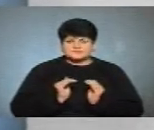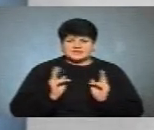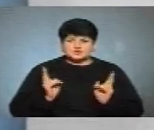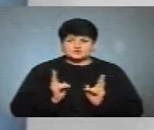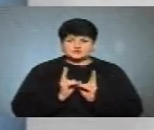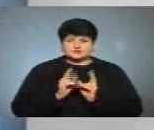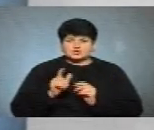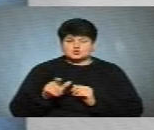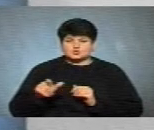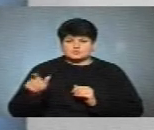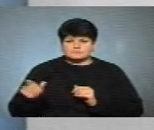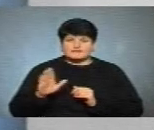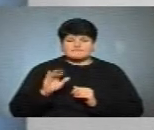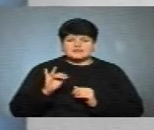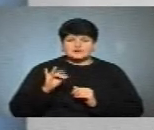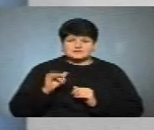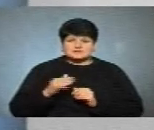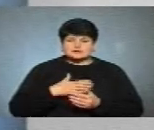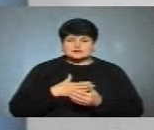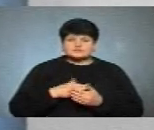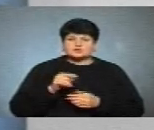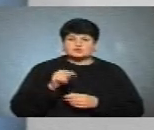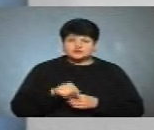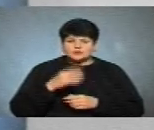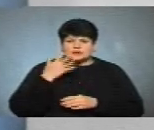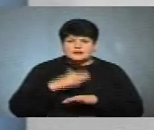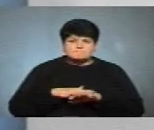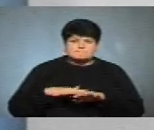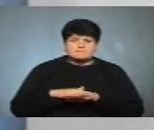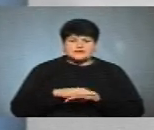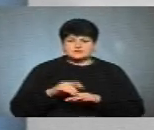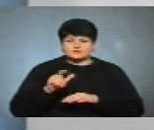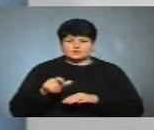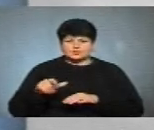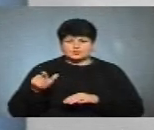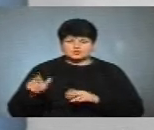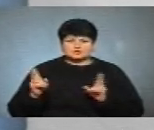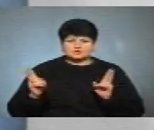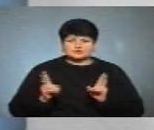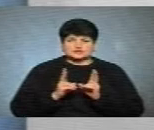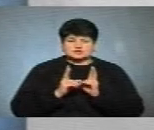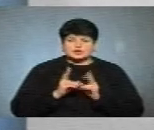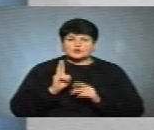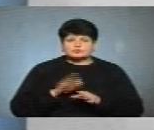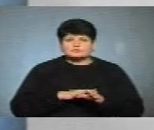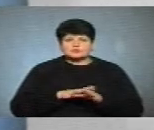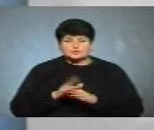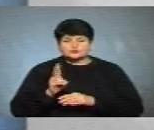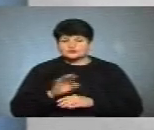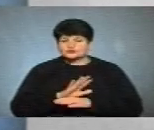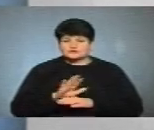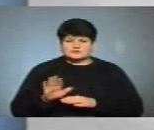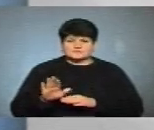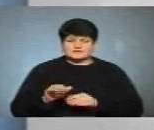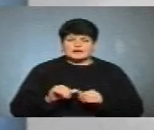зустріч з людьми. А вірус активується тоді, коли масово люди зустрічаються. Хто дотримується, хто ні.